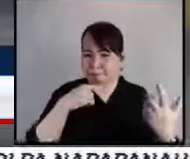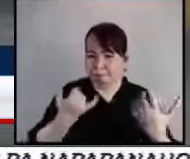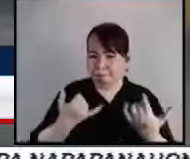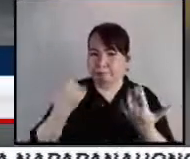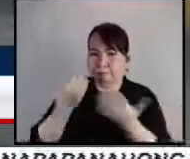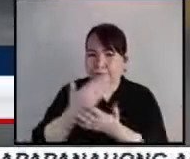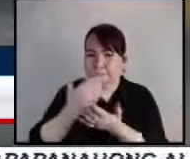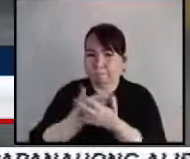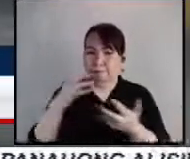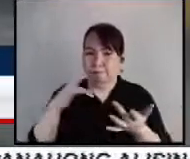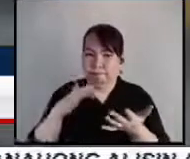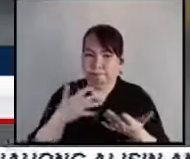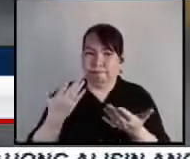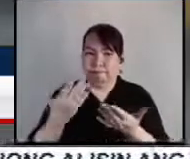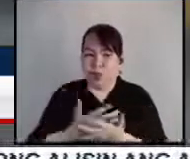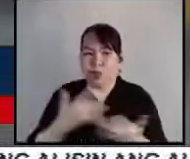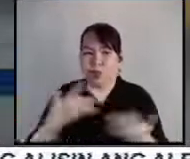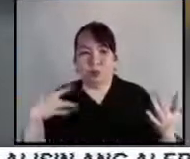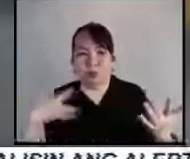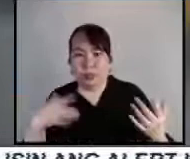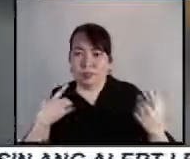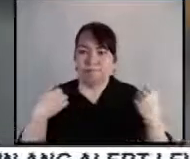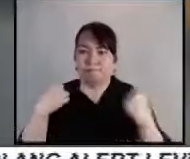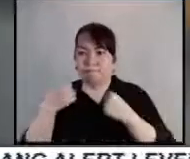bagong panibagong estilo ng laban.